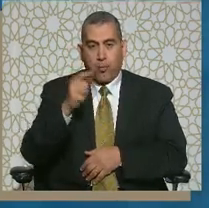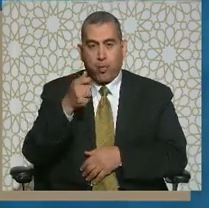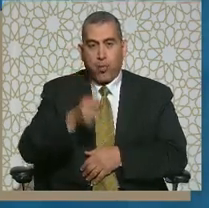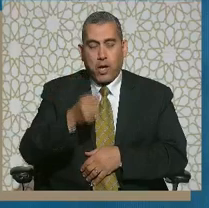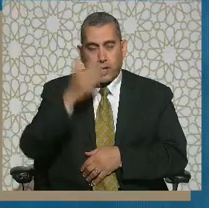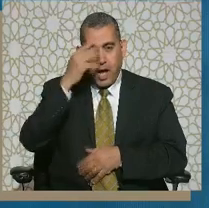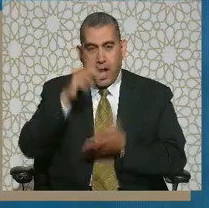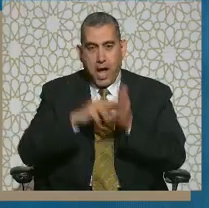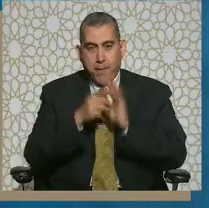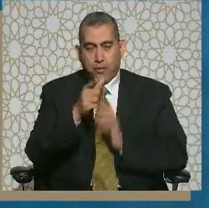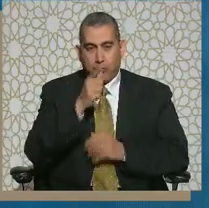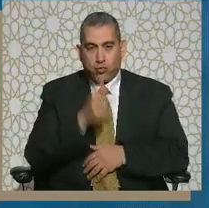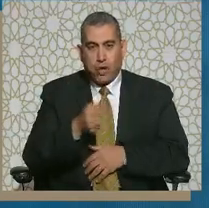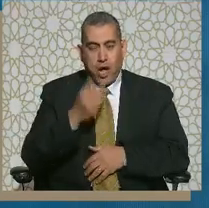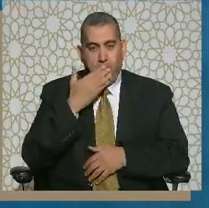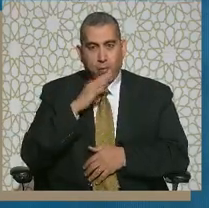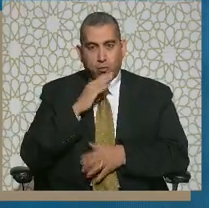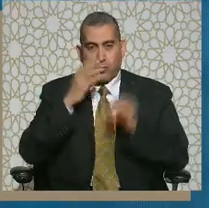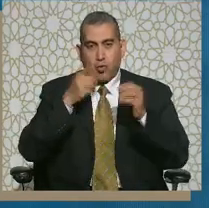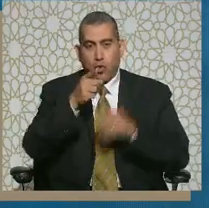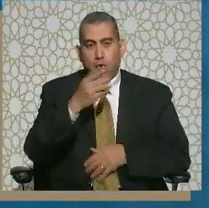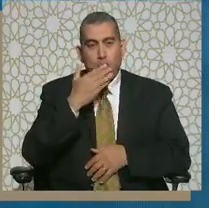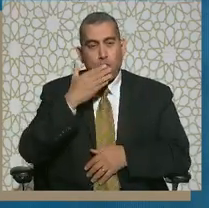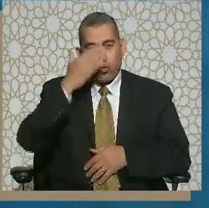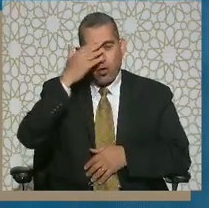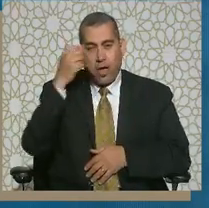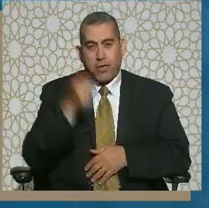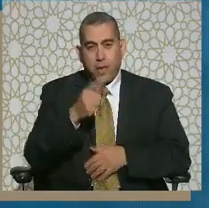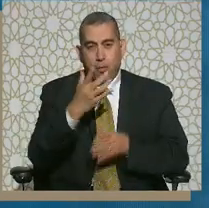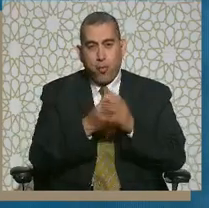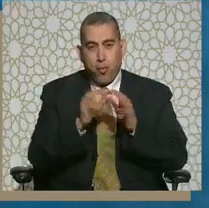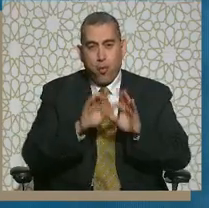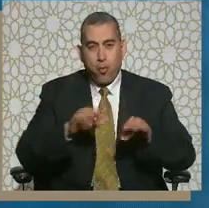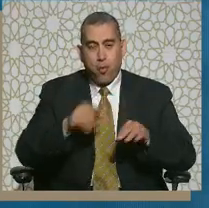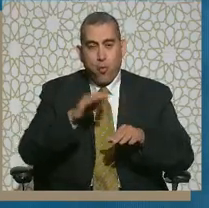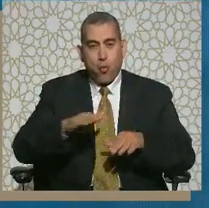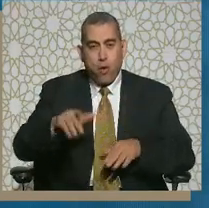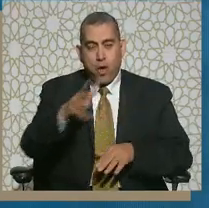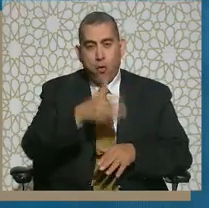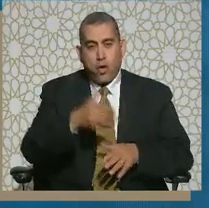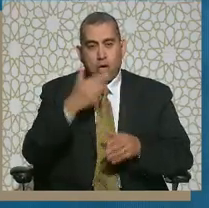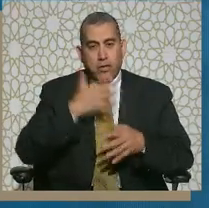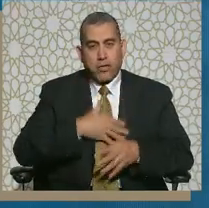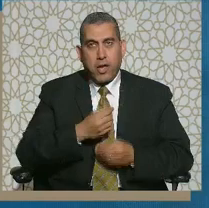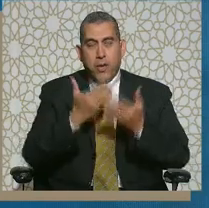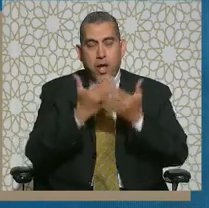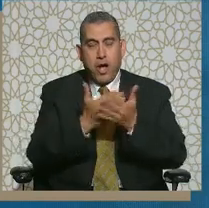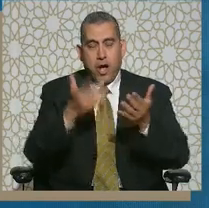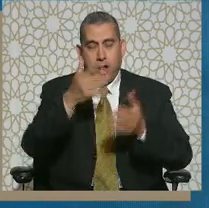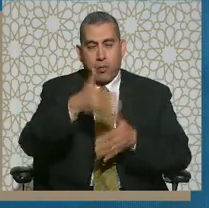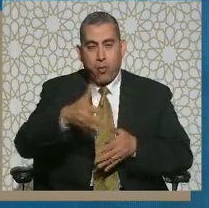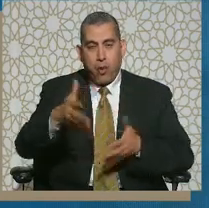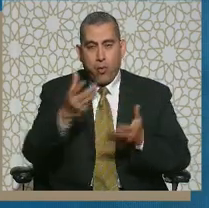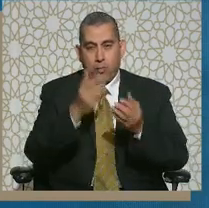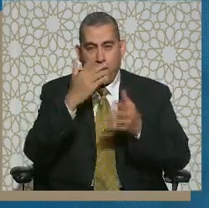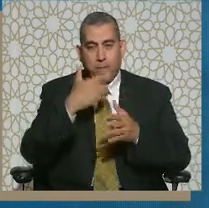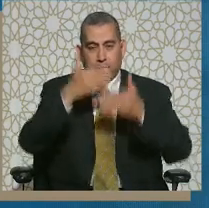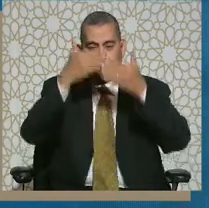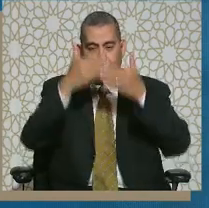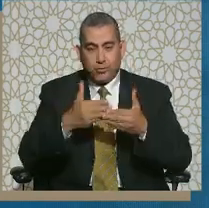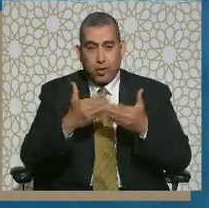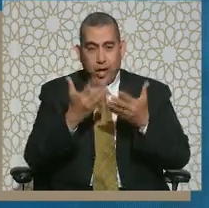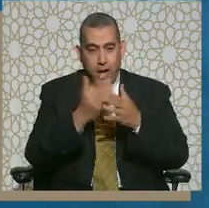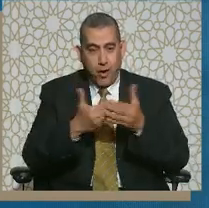فضل ونعمه الحمد لله كل عا وحضرتك طيب واولادك طيبين ويع عليك الايام بخير يا رب يسترك ربنا ان انت دعيتي